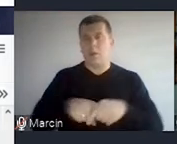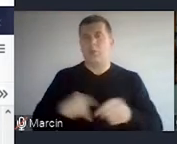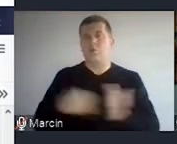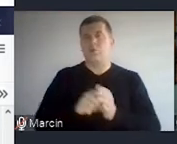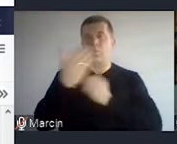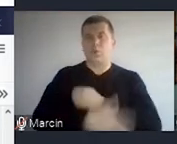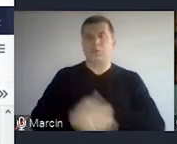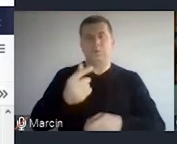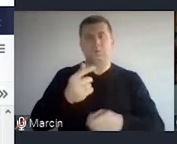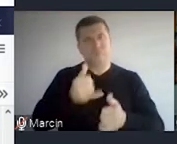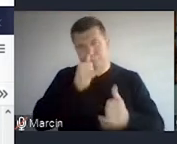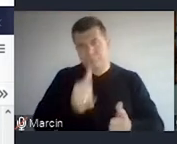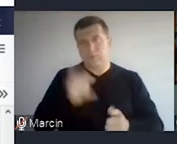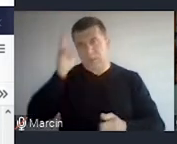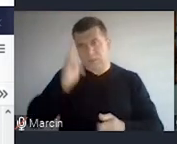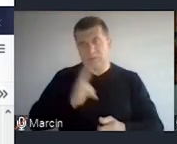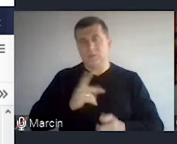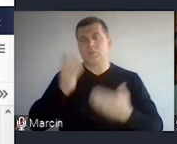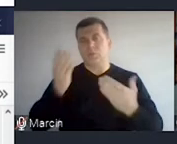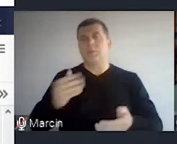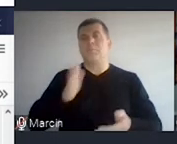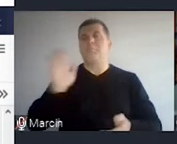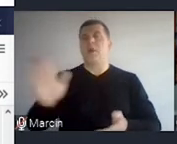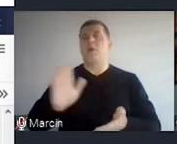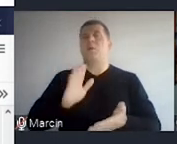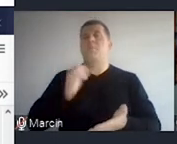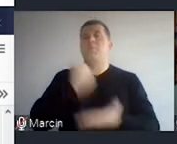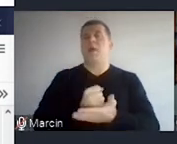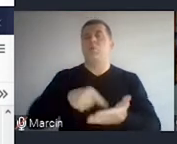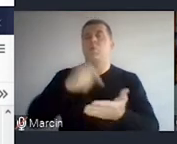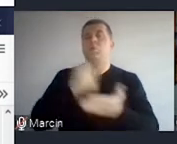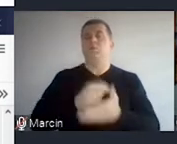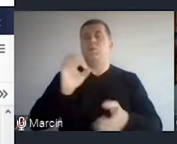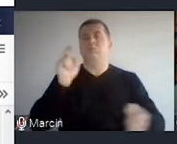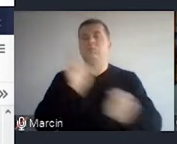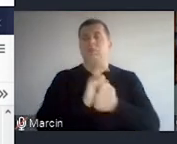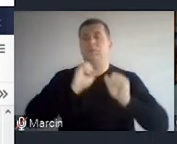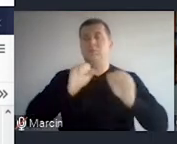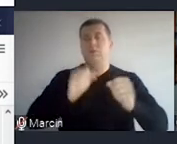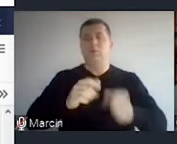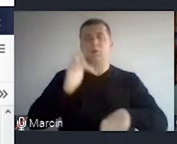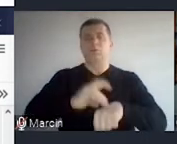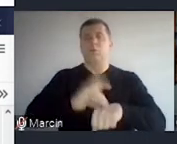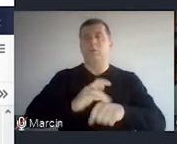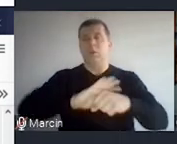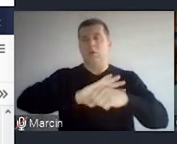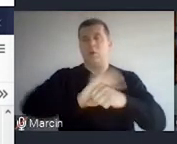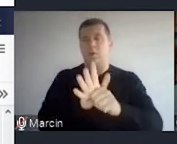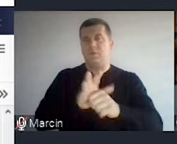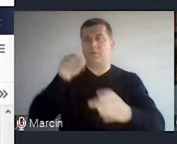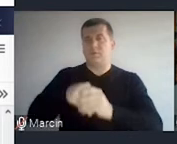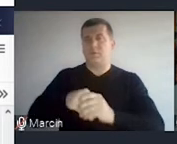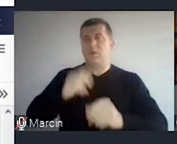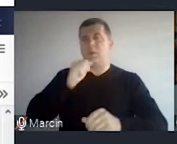końca, instytucje na mocy ustawy o przeciwdziałaniu skutkom COVID w funduszach